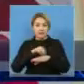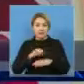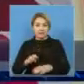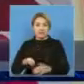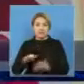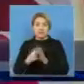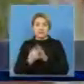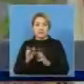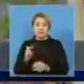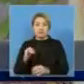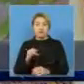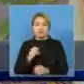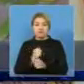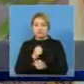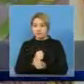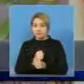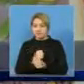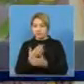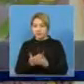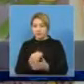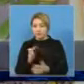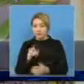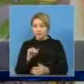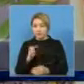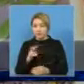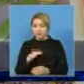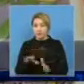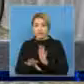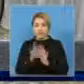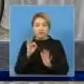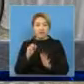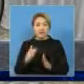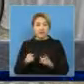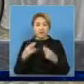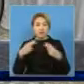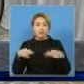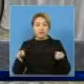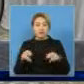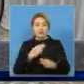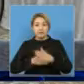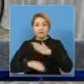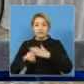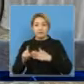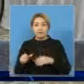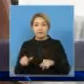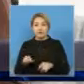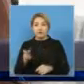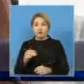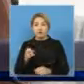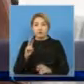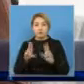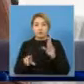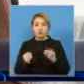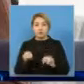Шубарше. Постепенно работа налаживается, далее Гульсум Еликбаева избирается членом клуба людей с ограниченными возможностями «Эклемет»